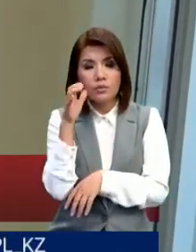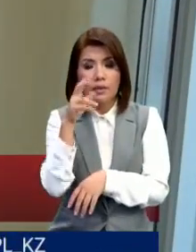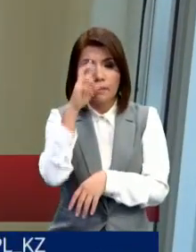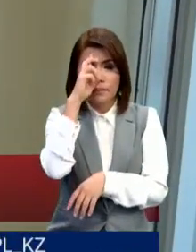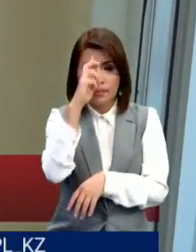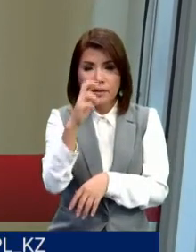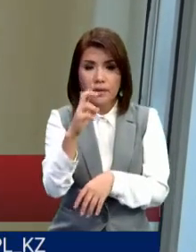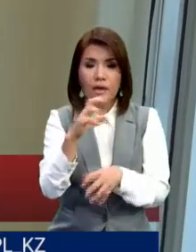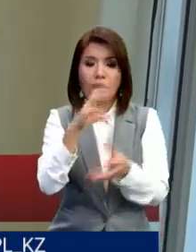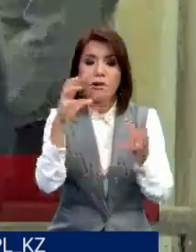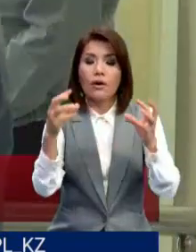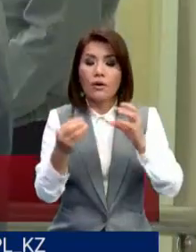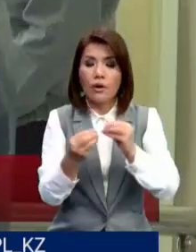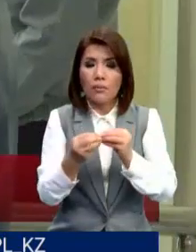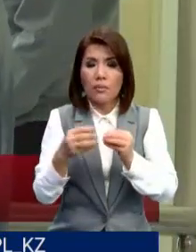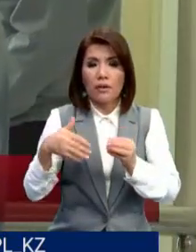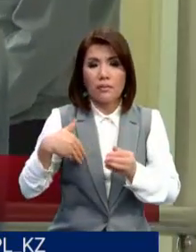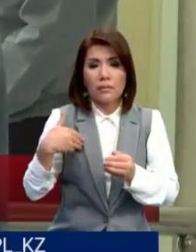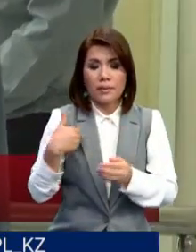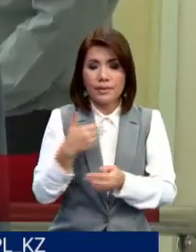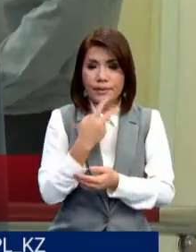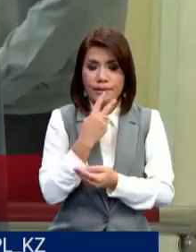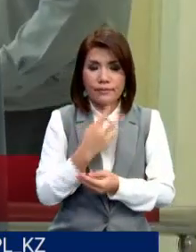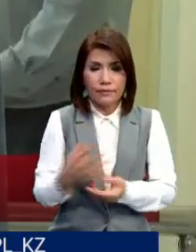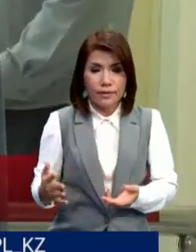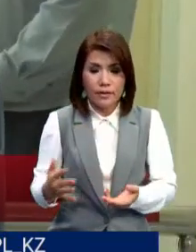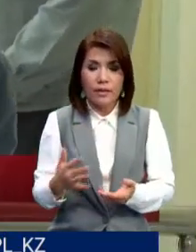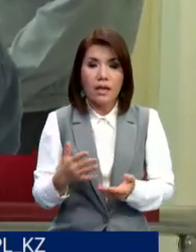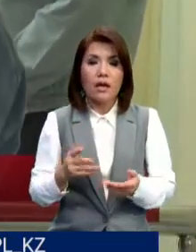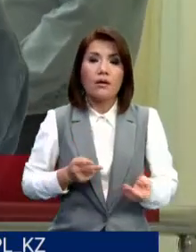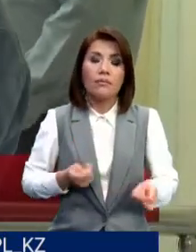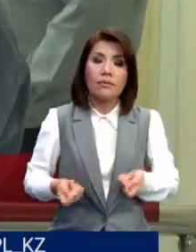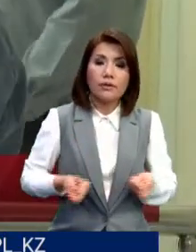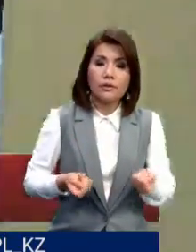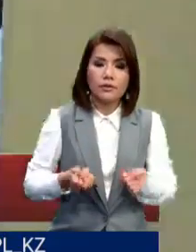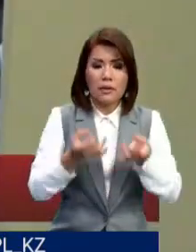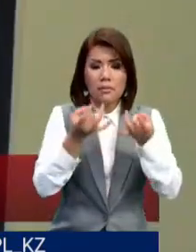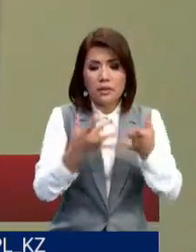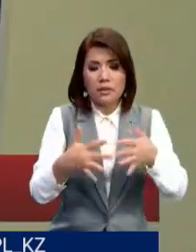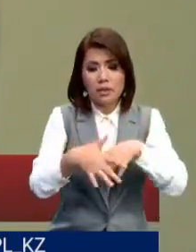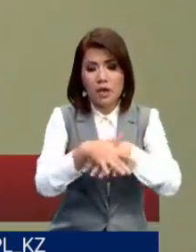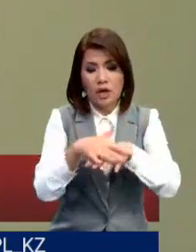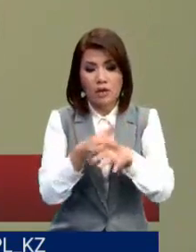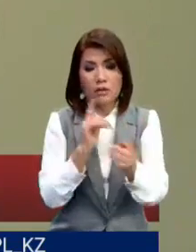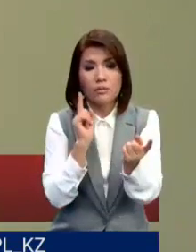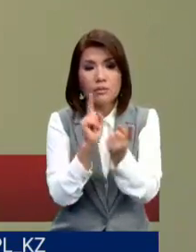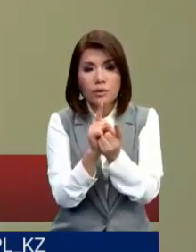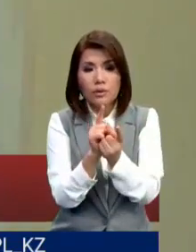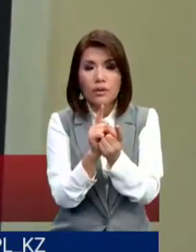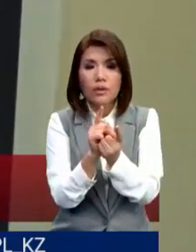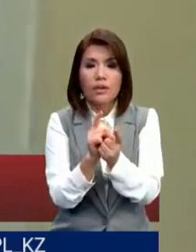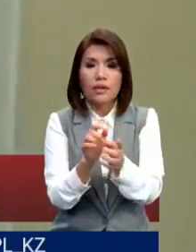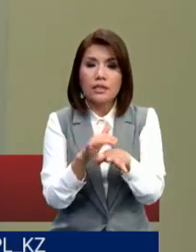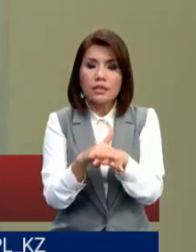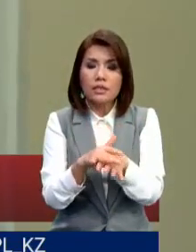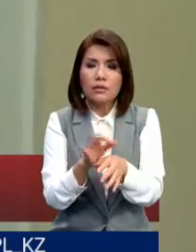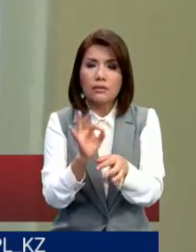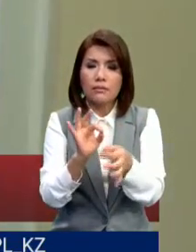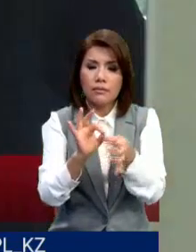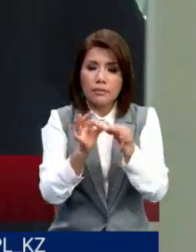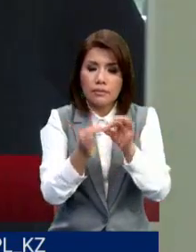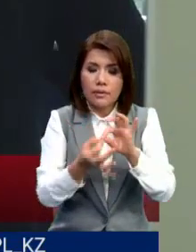мемлекет тұжырымдамасынан еш нәтиже болмай тұр. Шенеуніктердің қарапайым жұртпен кездесулеріне сүзгіден өткен өткір